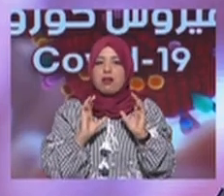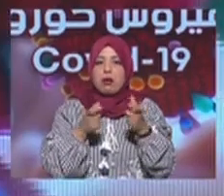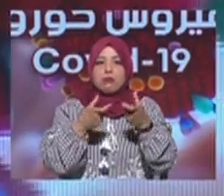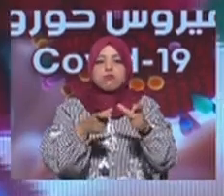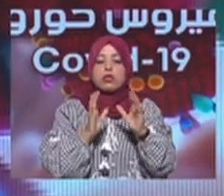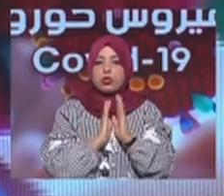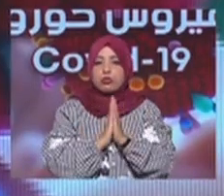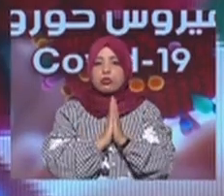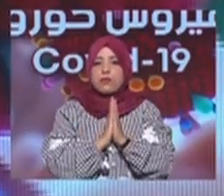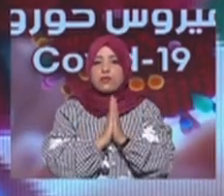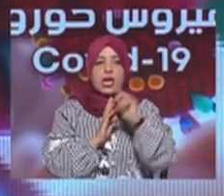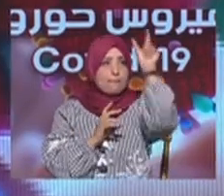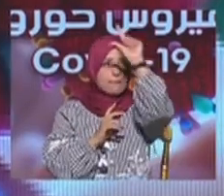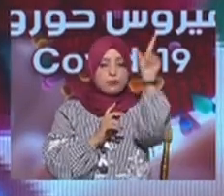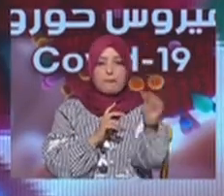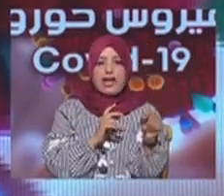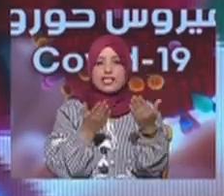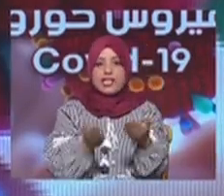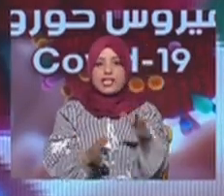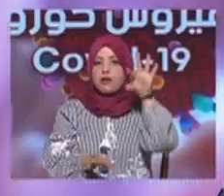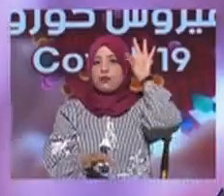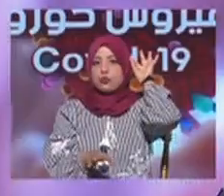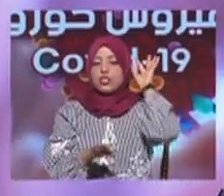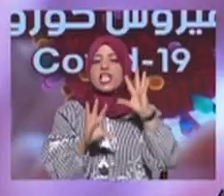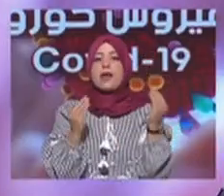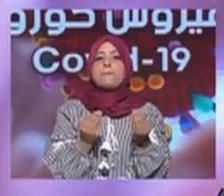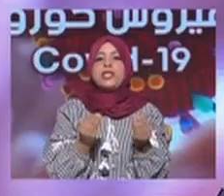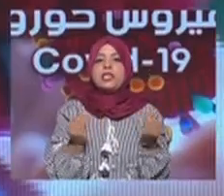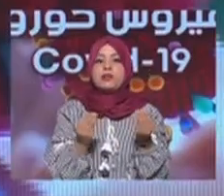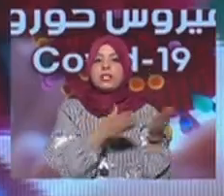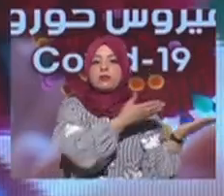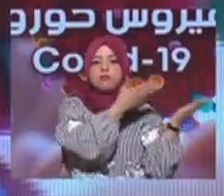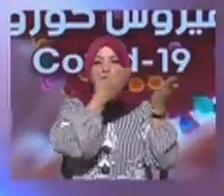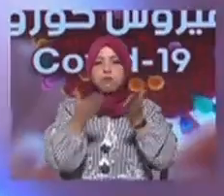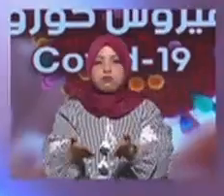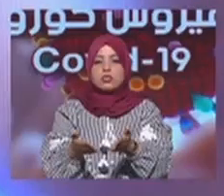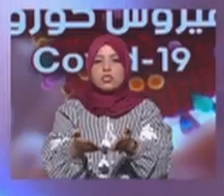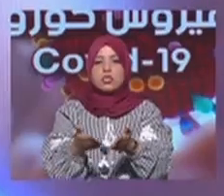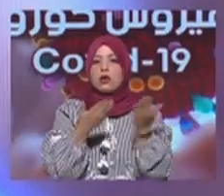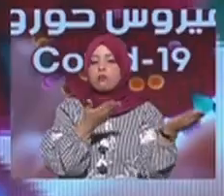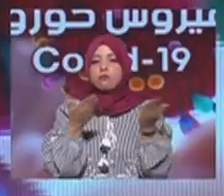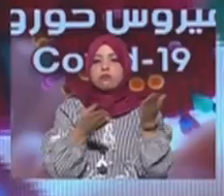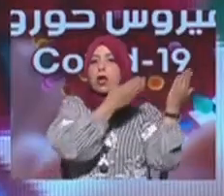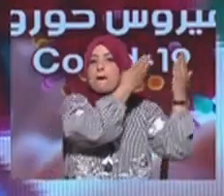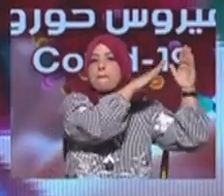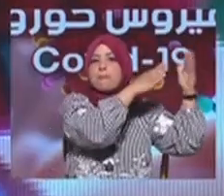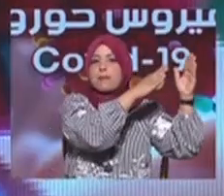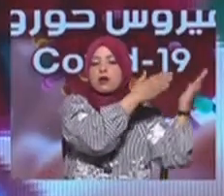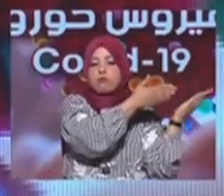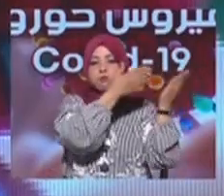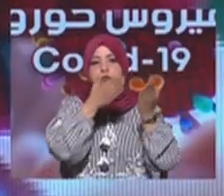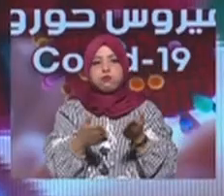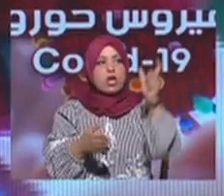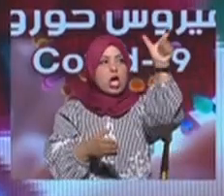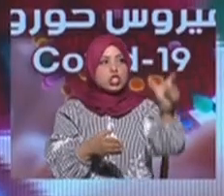الافقيه المحليه اللي موجوده اللي هما موجودين. هي المحليه منين جات؟ ما جات من برا، كله جاي من برا، جاي من برا. اما هما هذوما ما مش ديريكتومون من